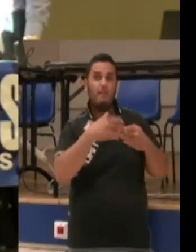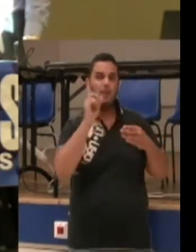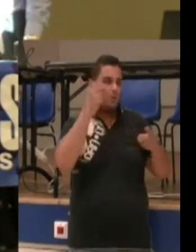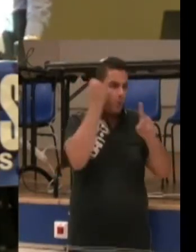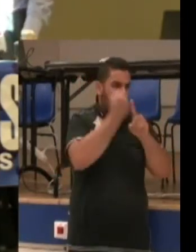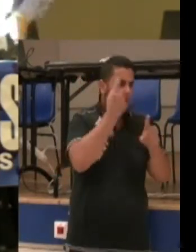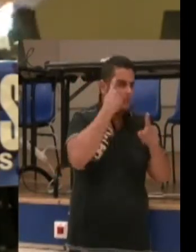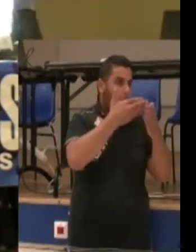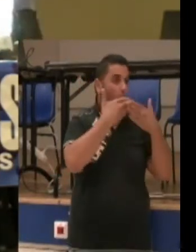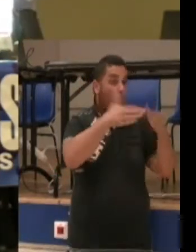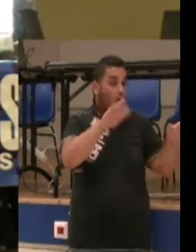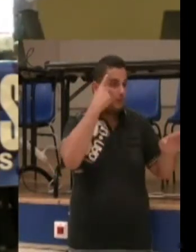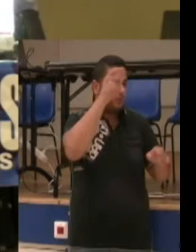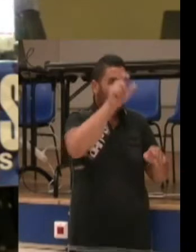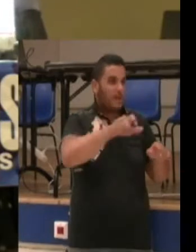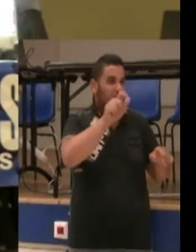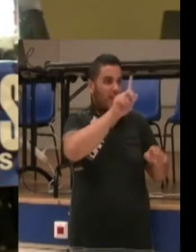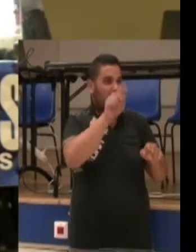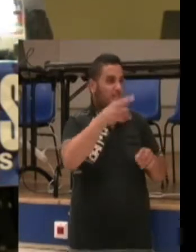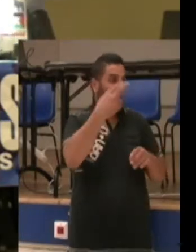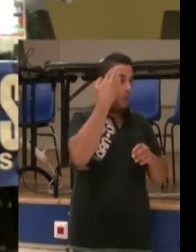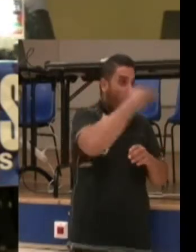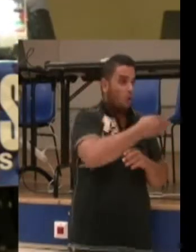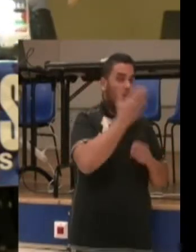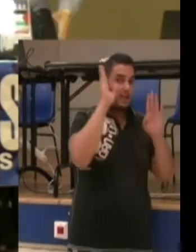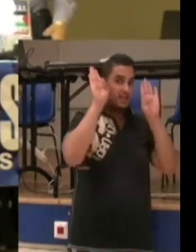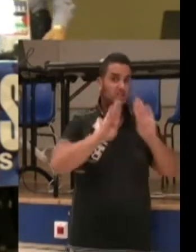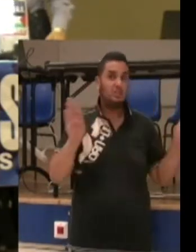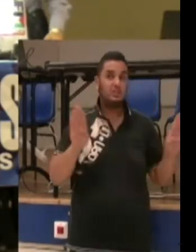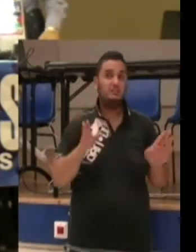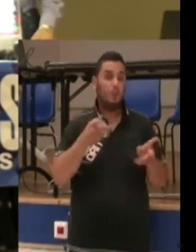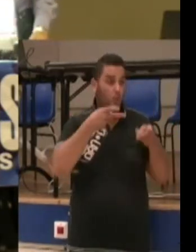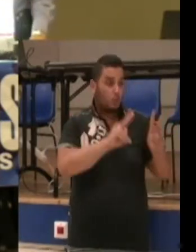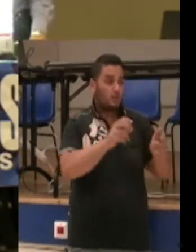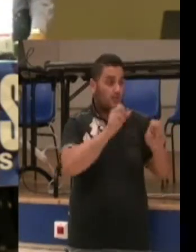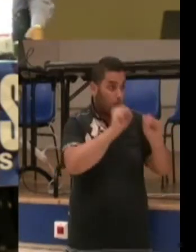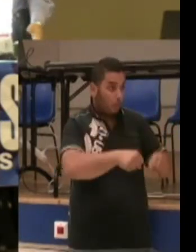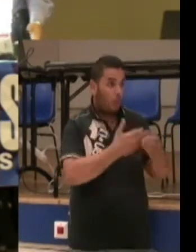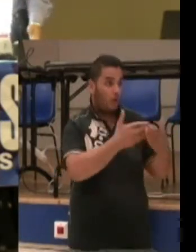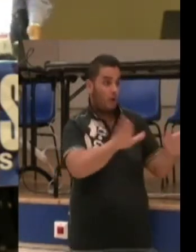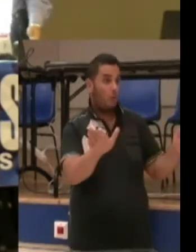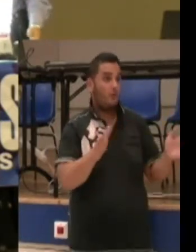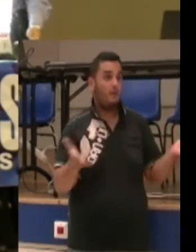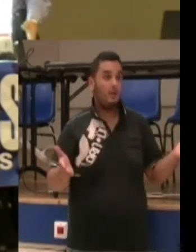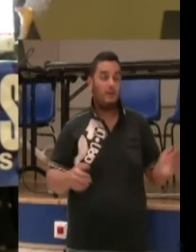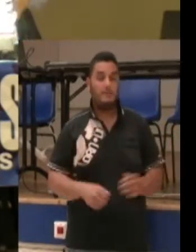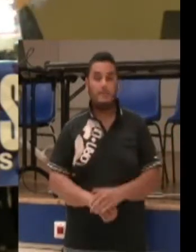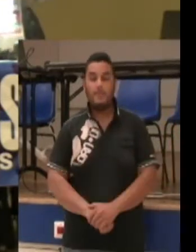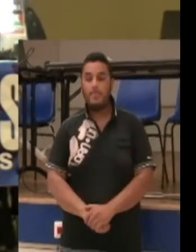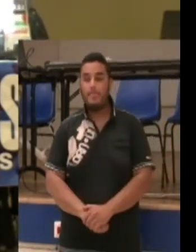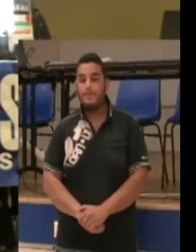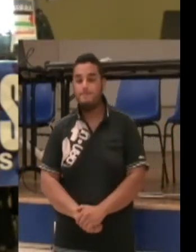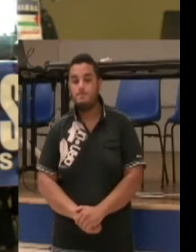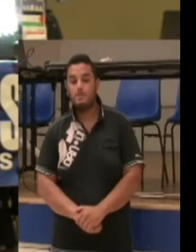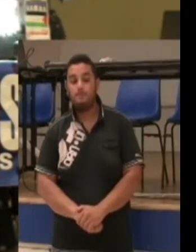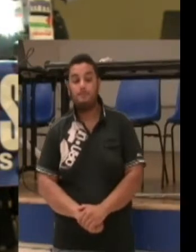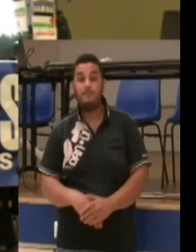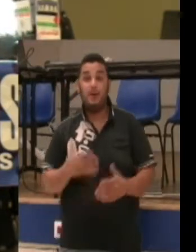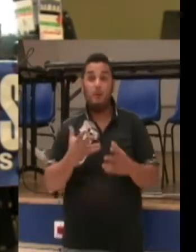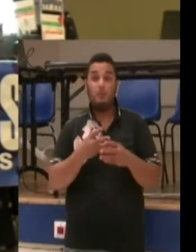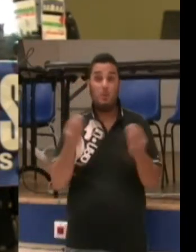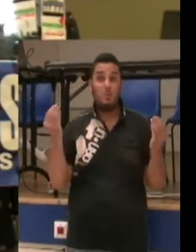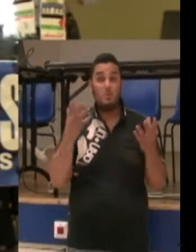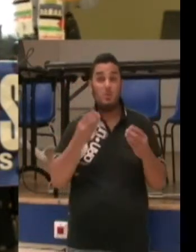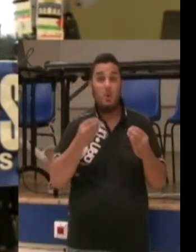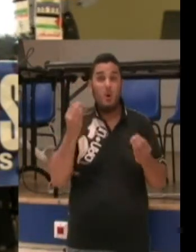doit aussi demander la permission, l'autorisation des autorités égyptiennes. C'est énorme et